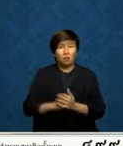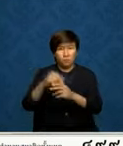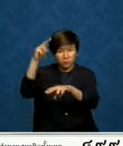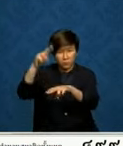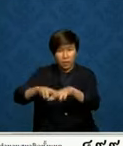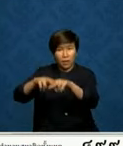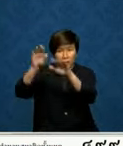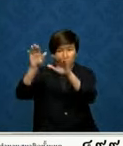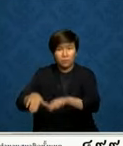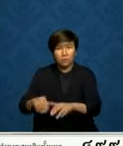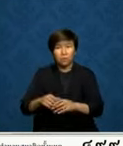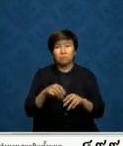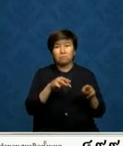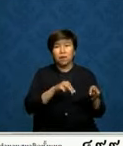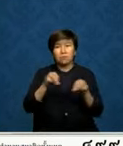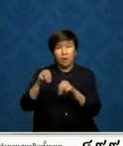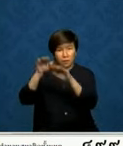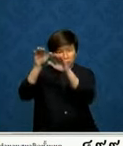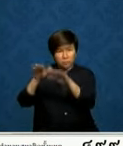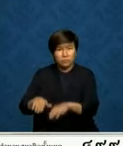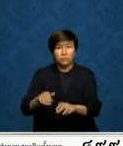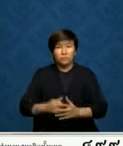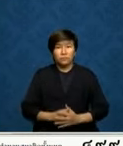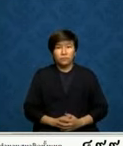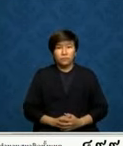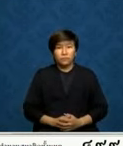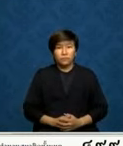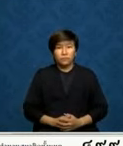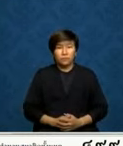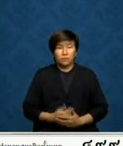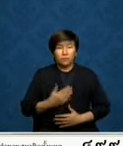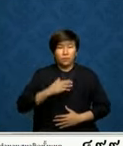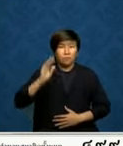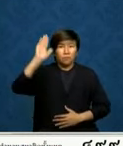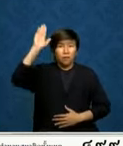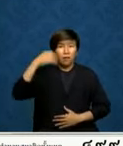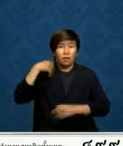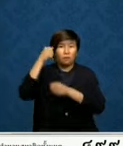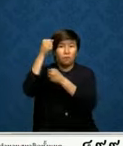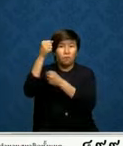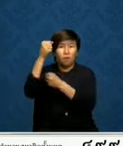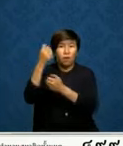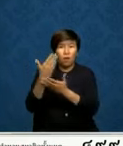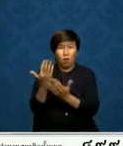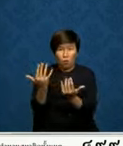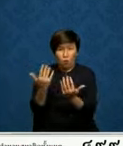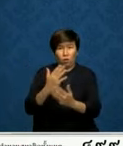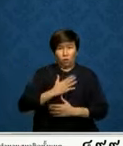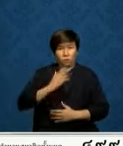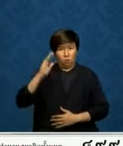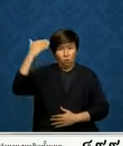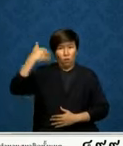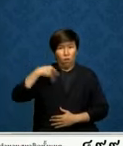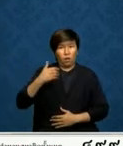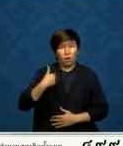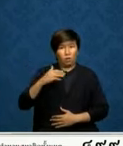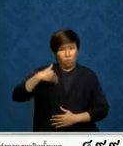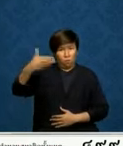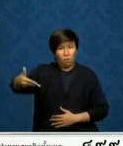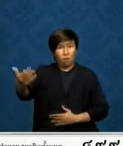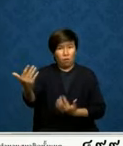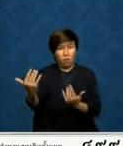งก่อนด้วยมารยาทนะครับ นั้นผมใช้สิทธิ์ประท้วงครับท่านประธาน ใช้สิทธิ์ที่หลังผมนี่ครับ ทีละคนไม่เป็นไรไม่เป็นไร ท่านนั่งลงก่